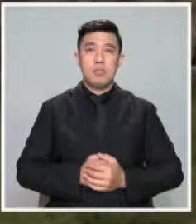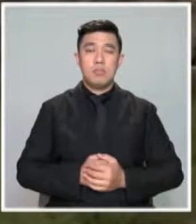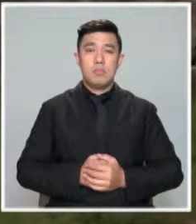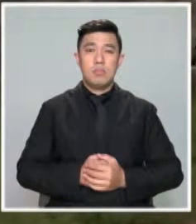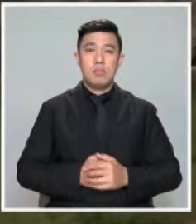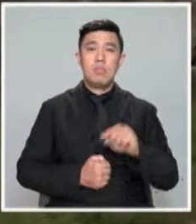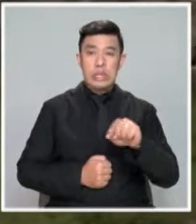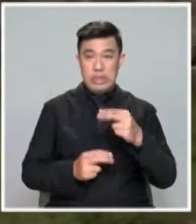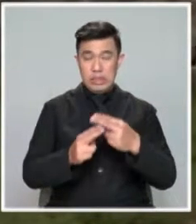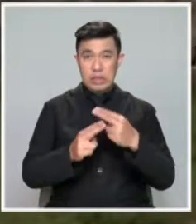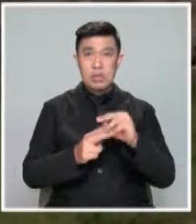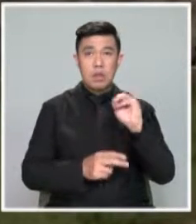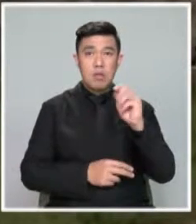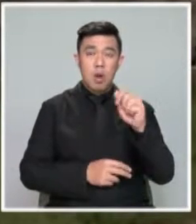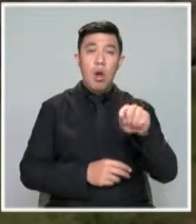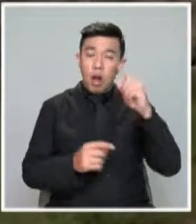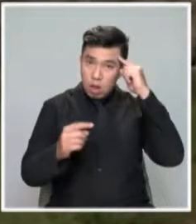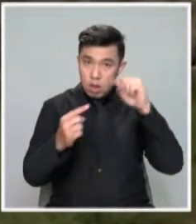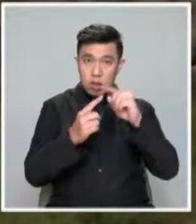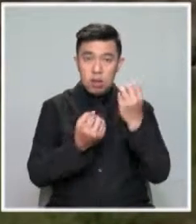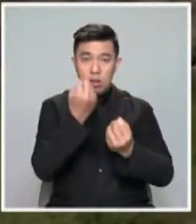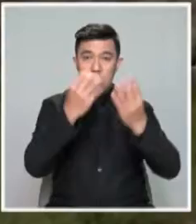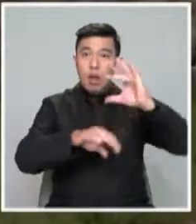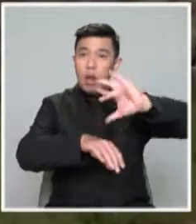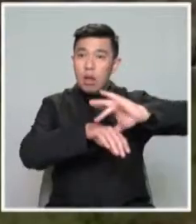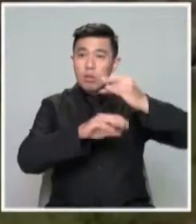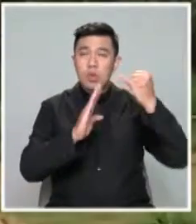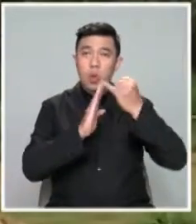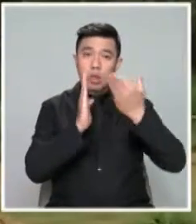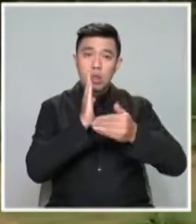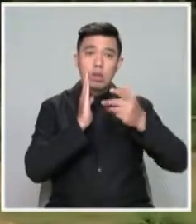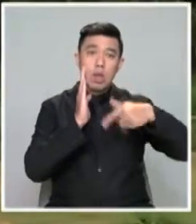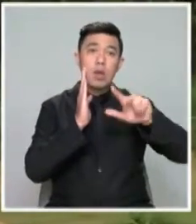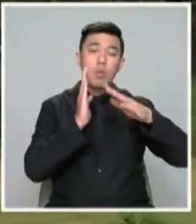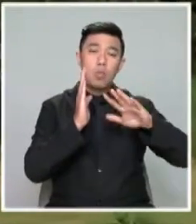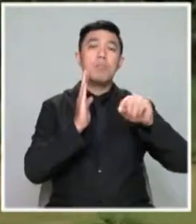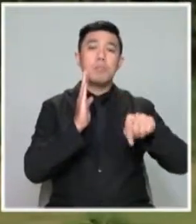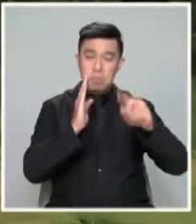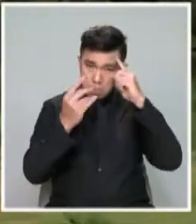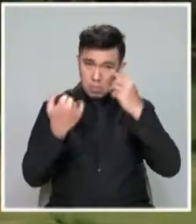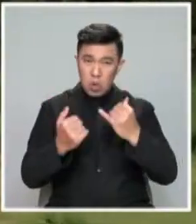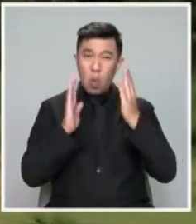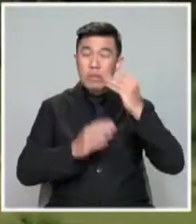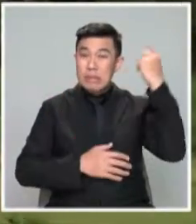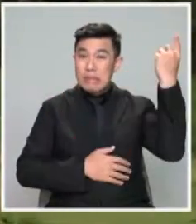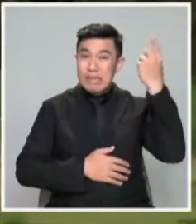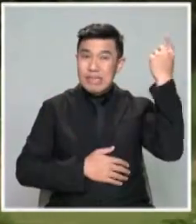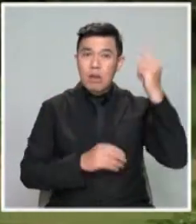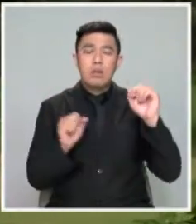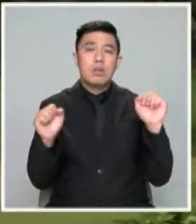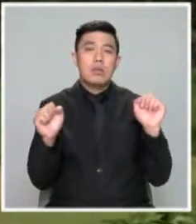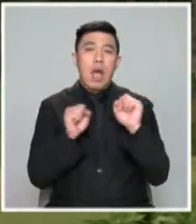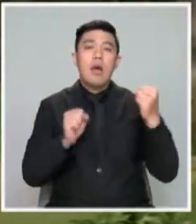มอหินขาวหรือสโตนเฮนจ์เมืองไทยที่อุทยานแห่งชาติภูลันคาจังหวัดชัยภูมิตอนนี้ก็เริ่มมีนักท่องเที่ยวไปสัมผัสลมหนาวกันแล้วนะ